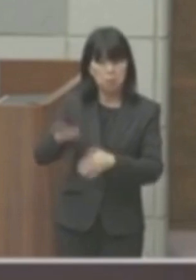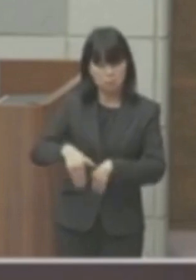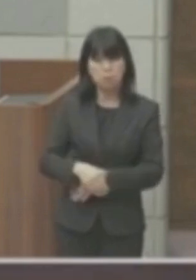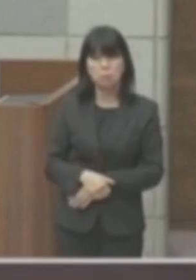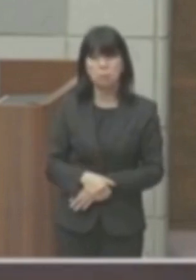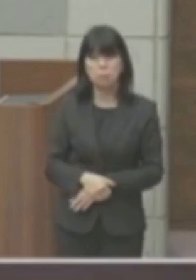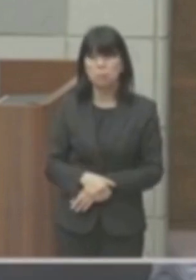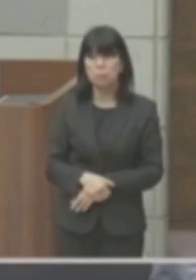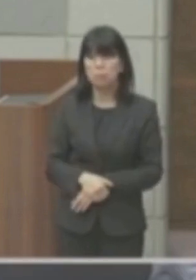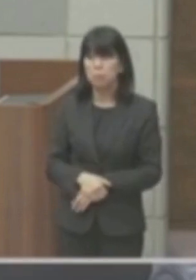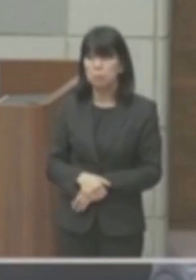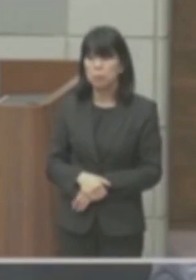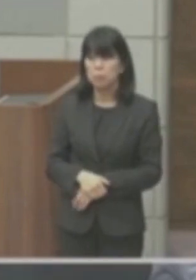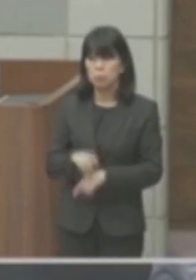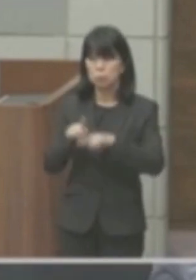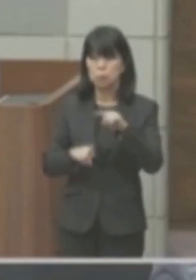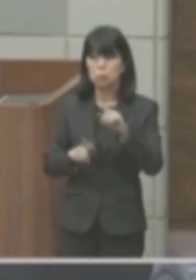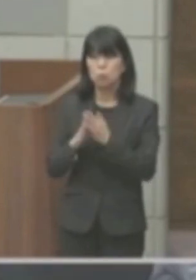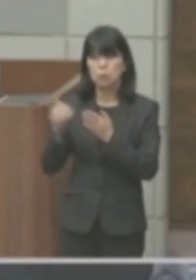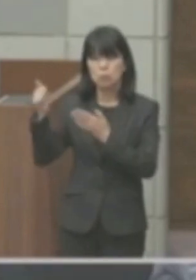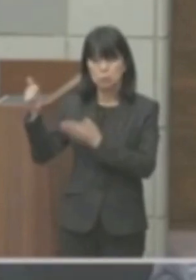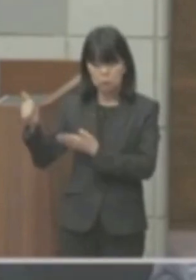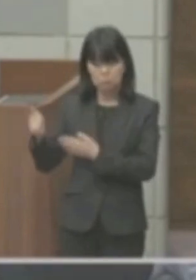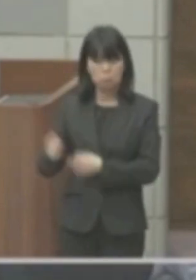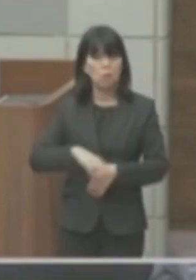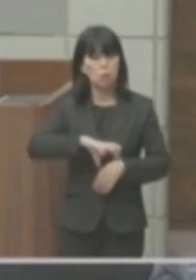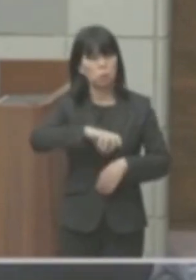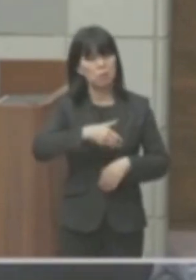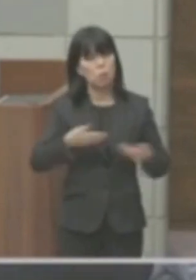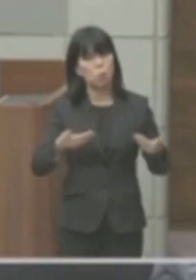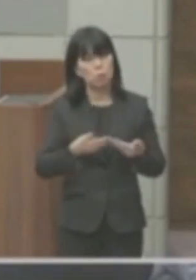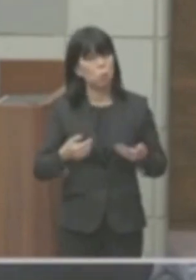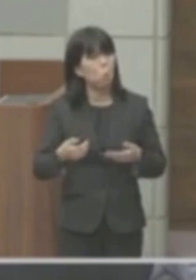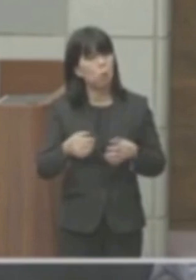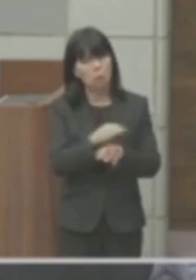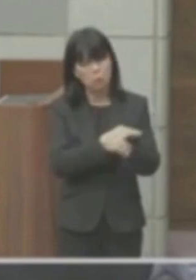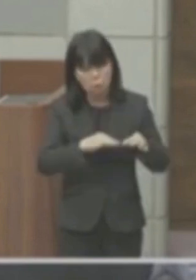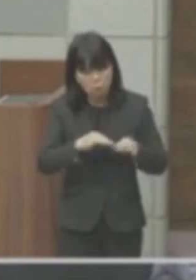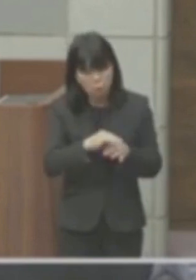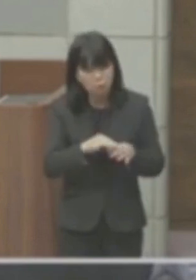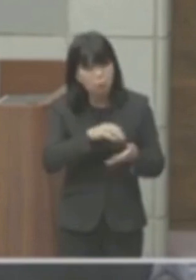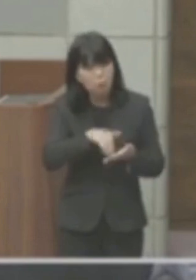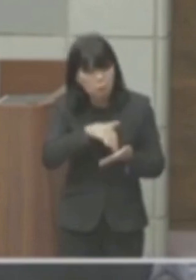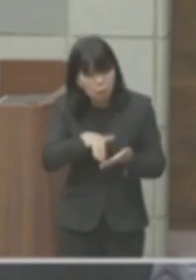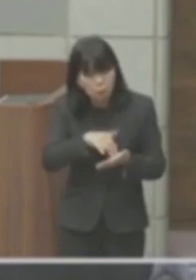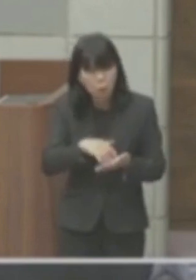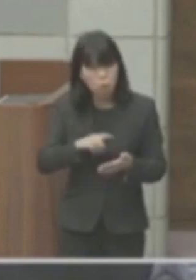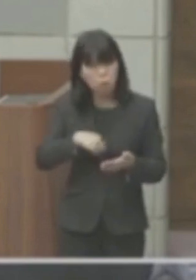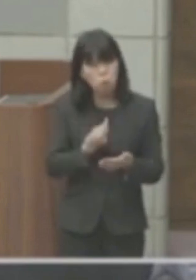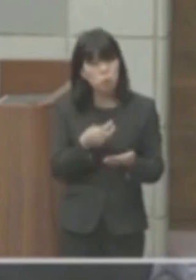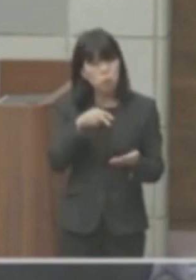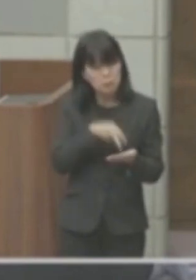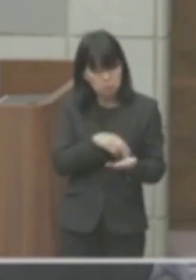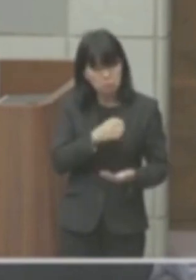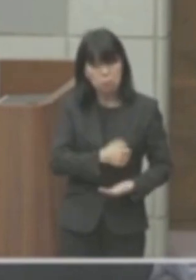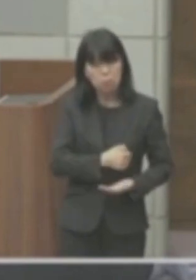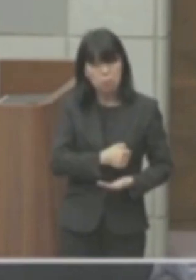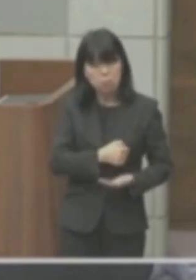。 辻元議員。 水道事業会計はですね、独立採算でありま